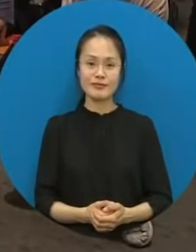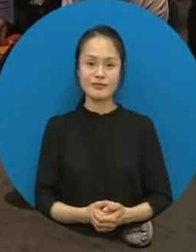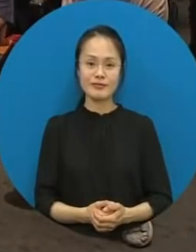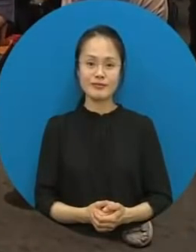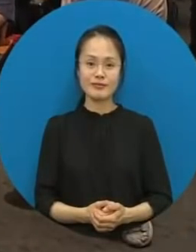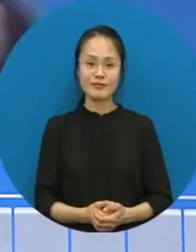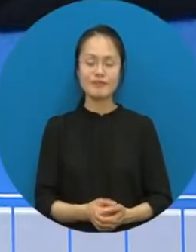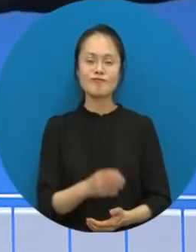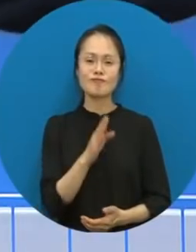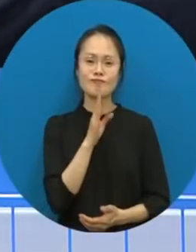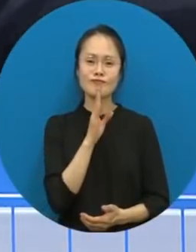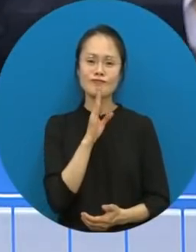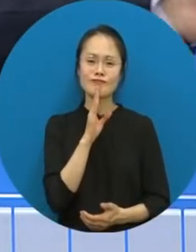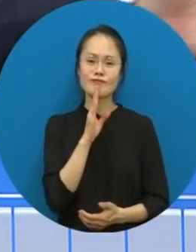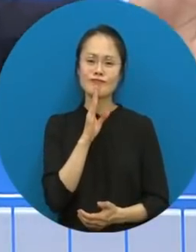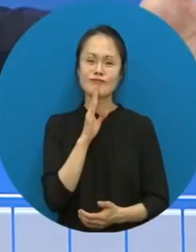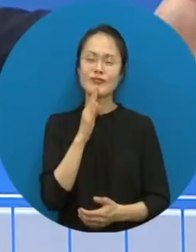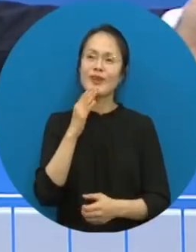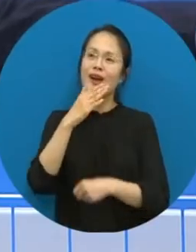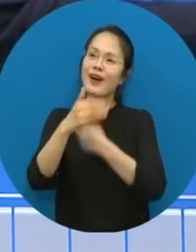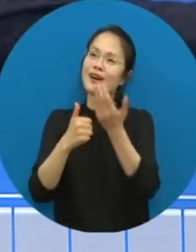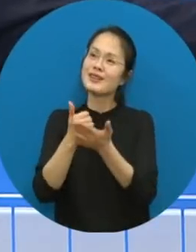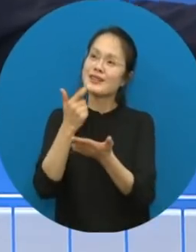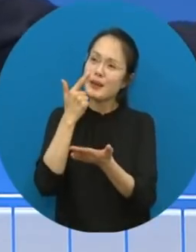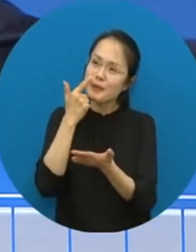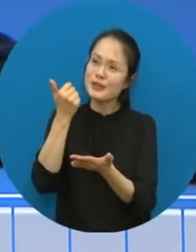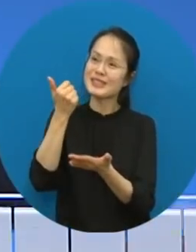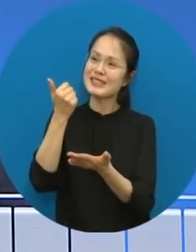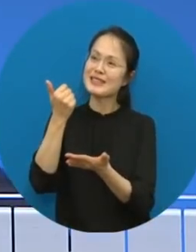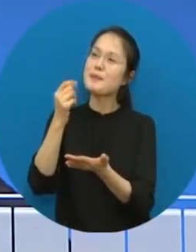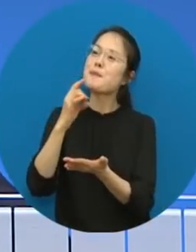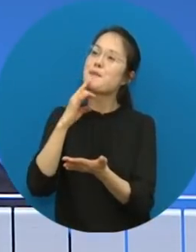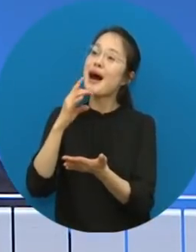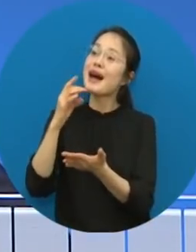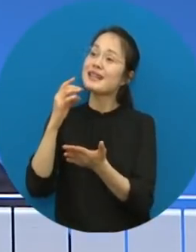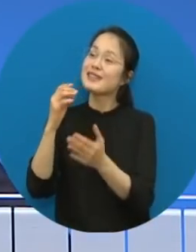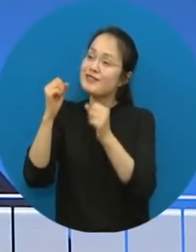네, 맞습니다, 아버지. 아버지 한 분이시면 다 됩니다.